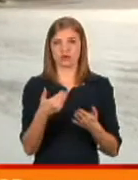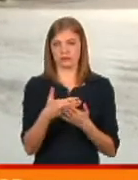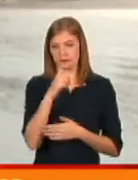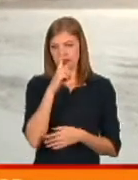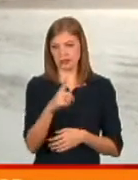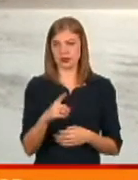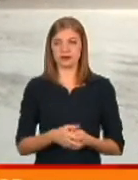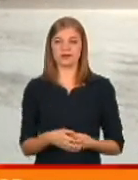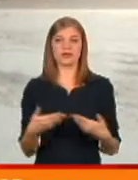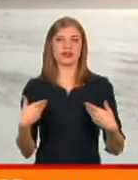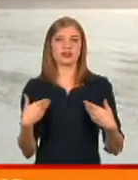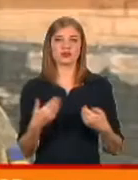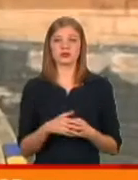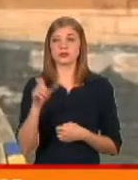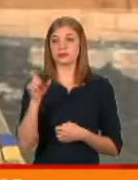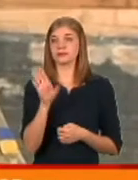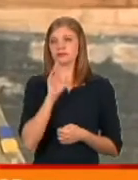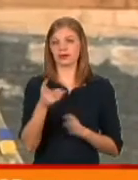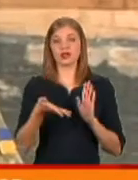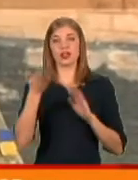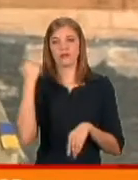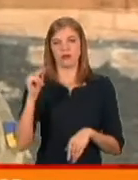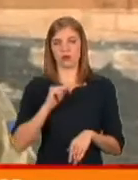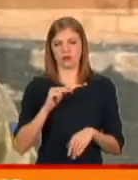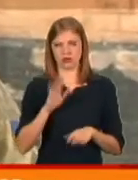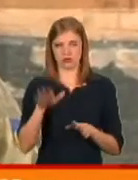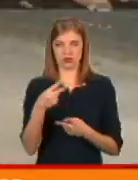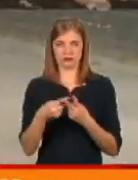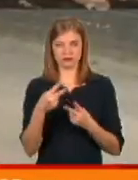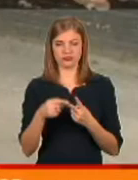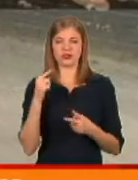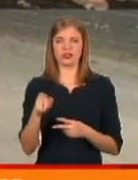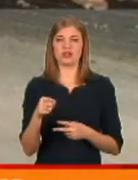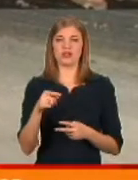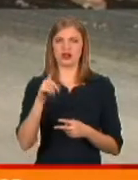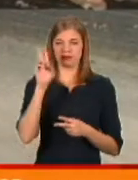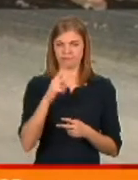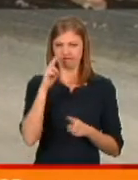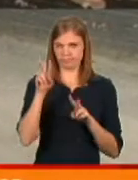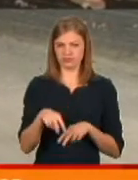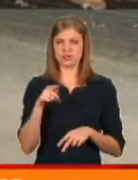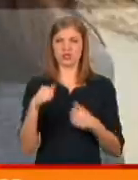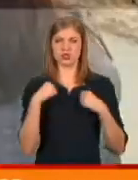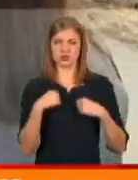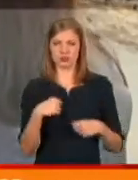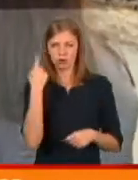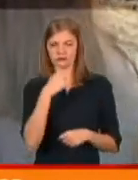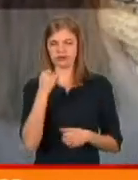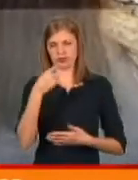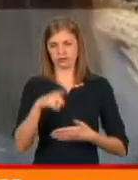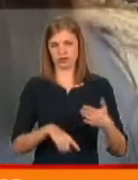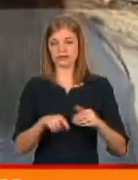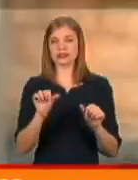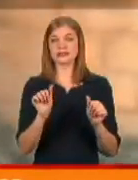місяця. Здравствуйте. Світлана давно працює в місцях позбавлення волі. Постава, цілковитий виважений спокій і